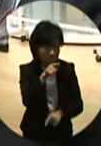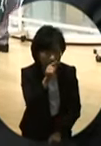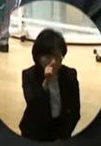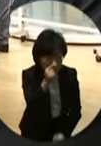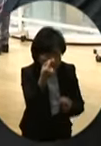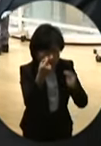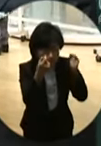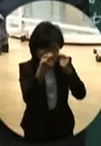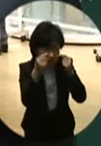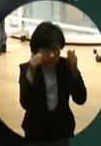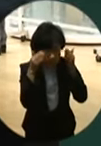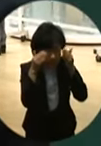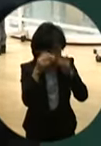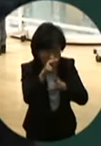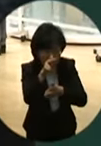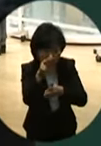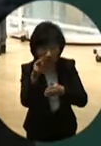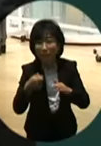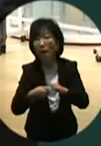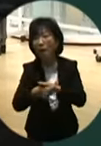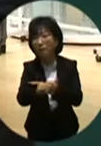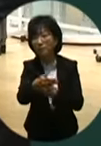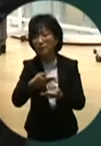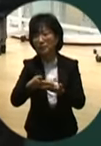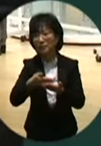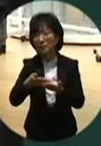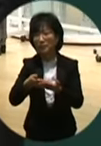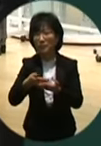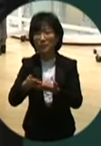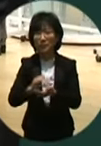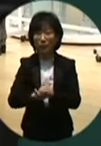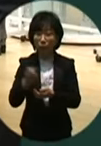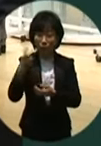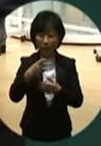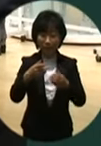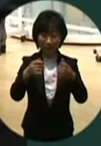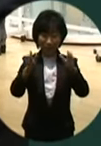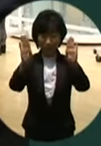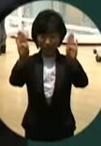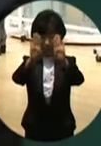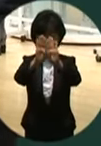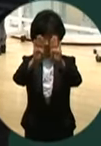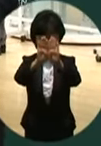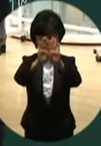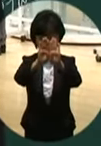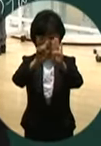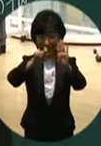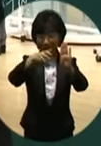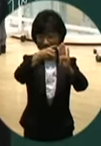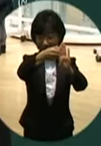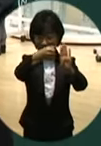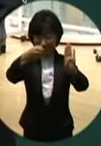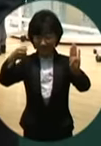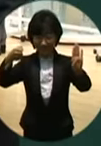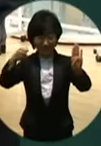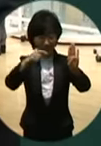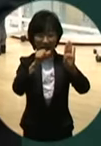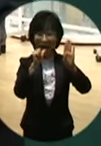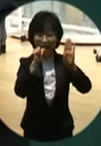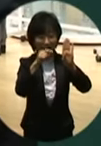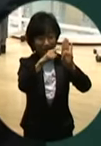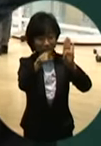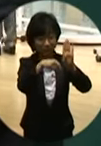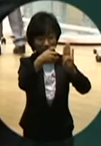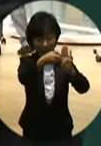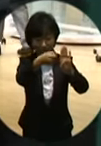all the sculptures are of snakes. 심지어 문고리잖아. 문고리 그것도 뱀 머리라. So even the handle is the